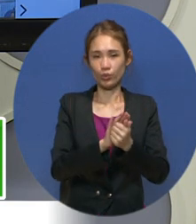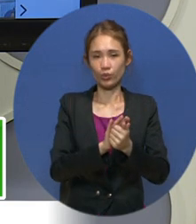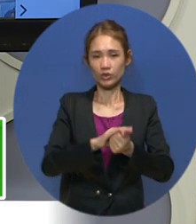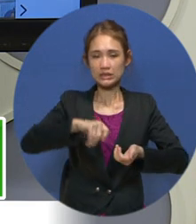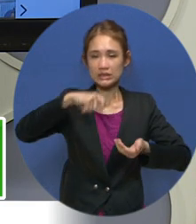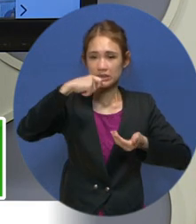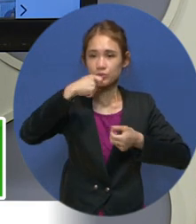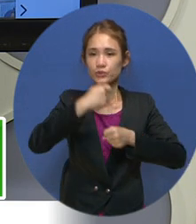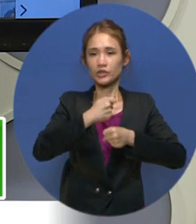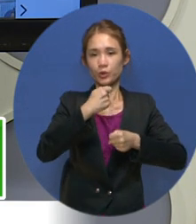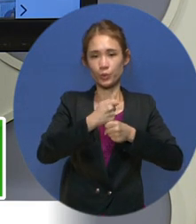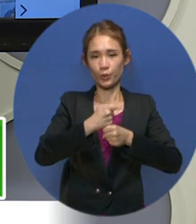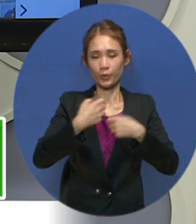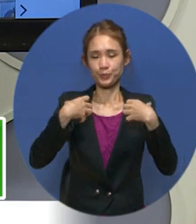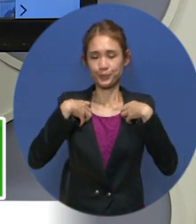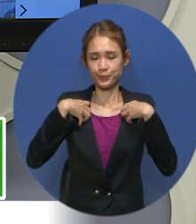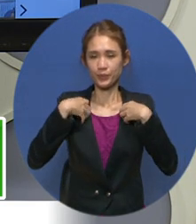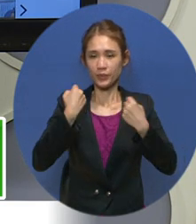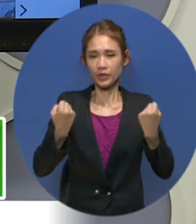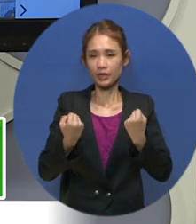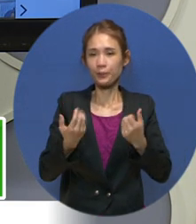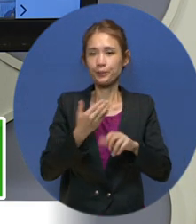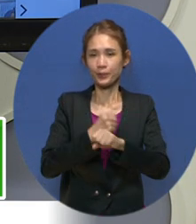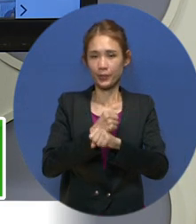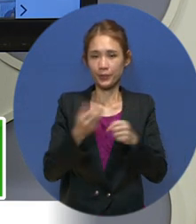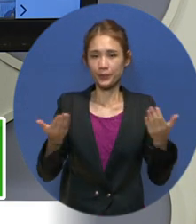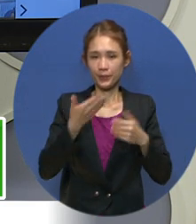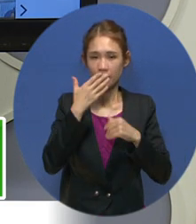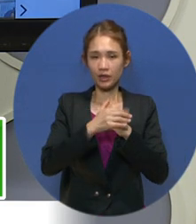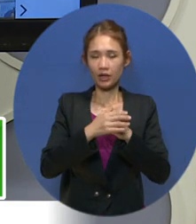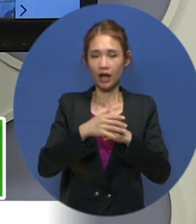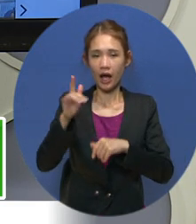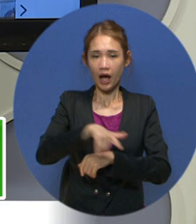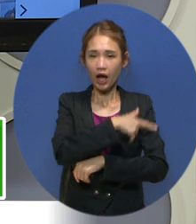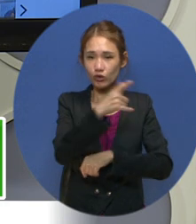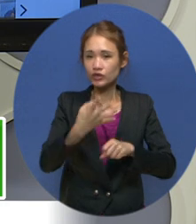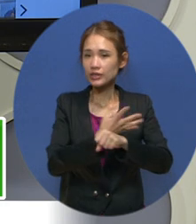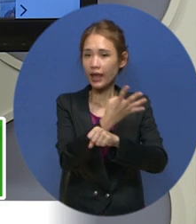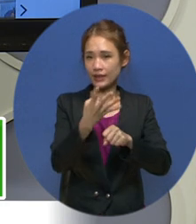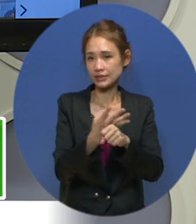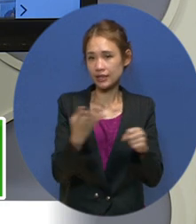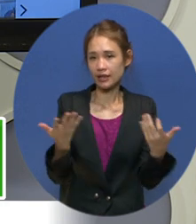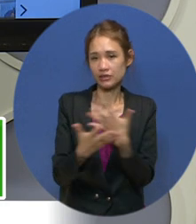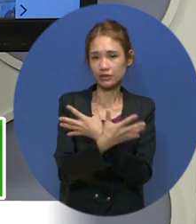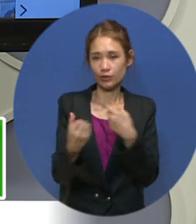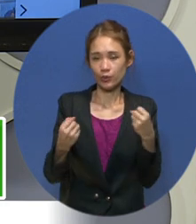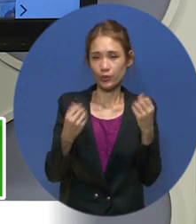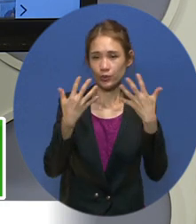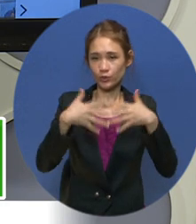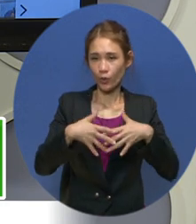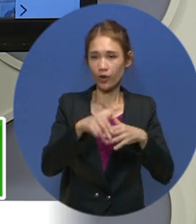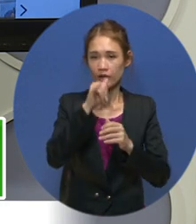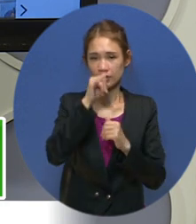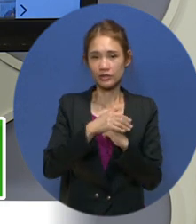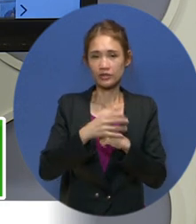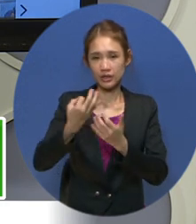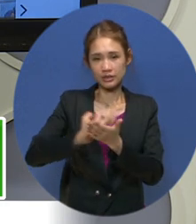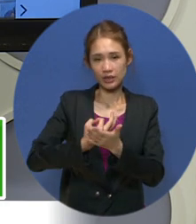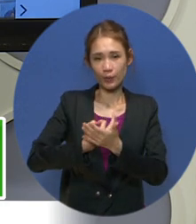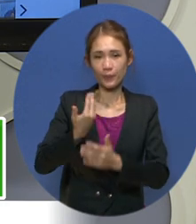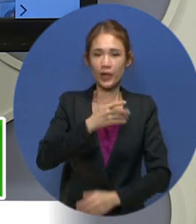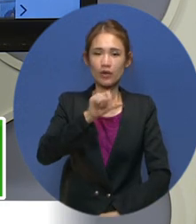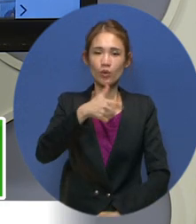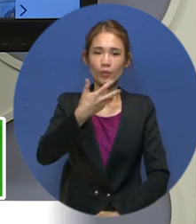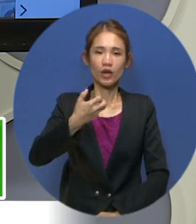제조 등의 업무를 수행할 수 있으며 일 4시간 근로조건 으로 일할 수 있습니다 급여는 식을